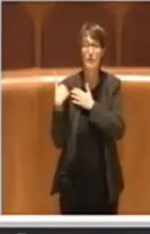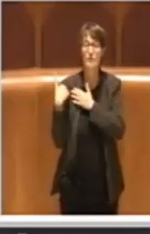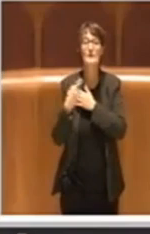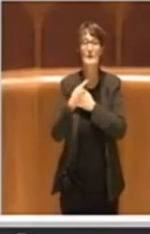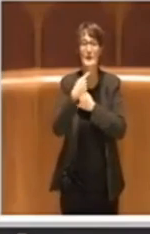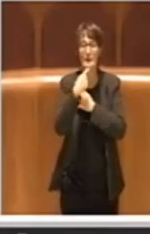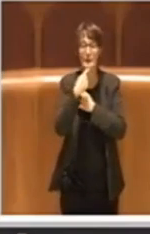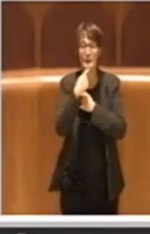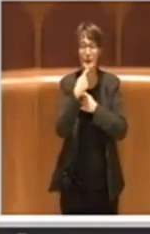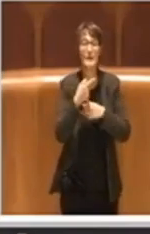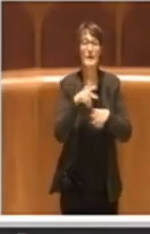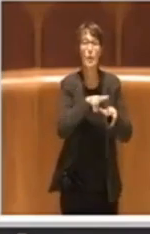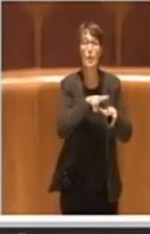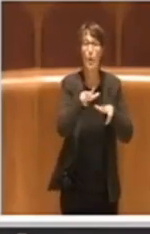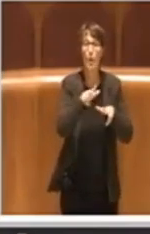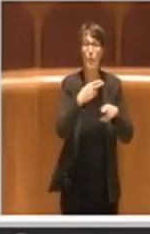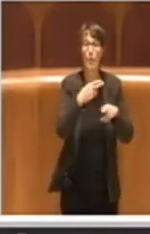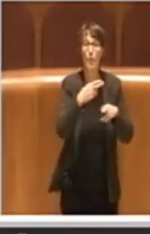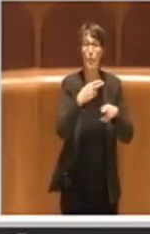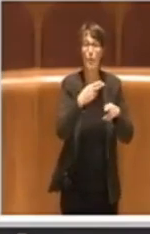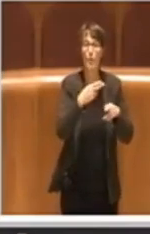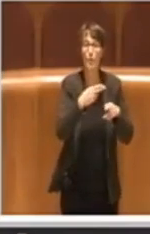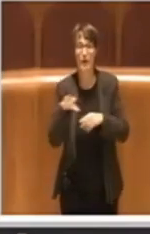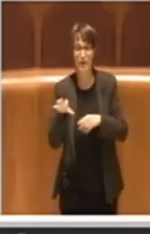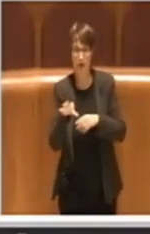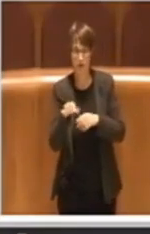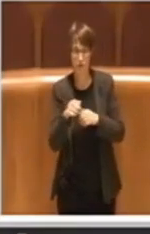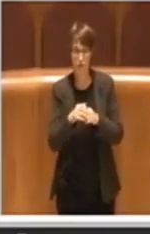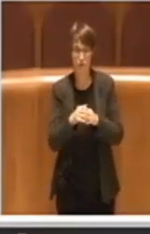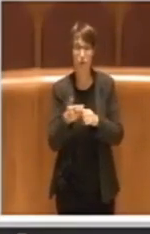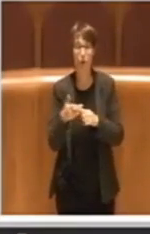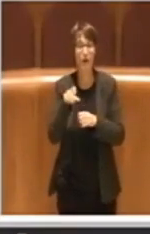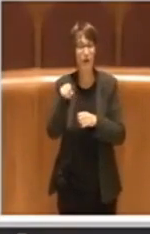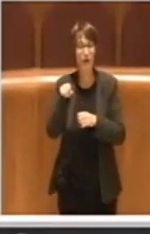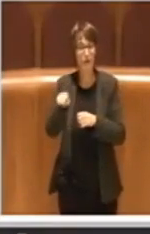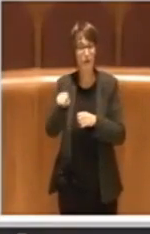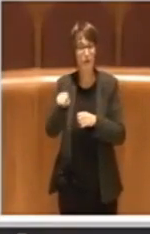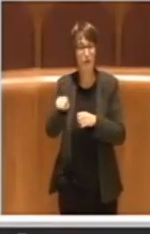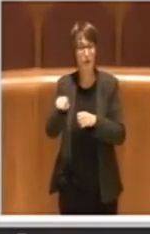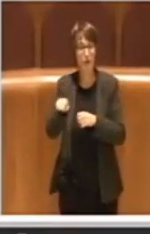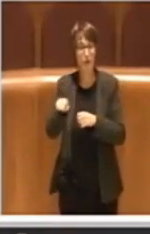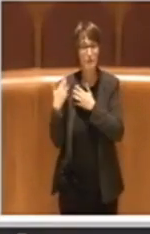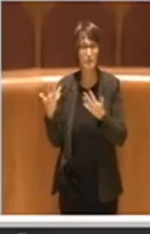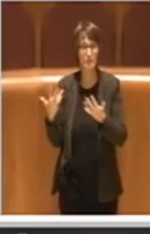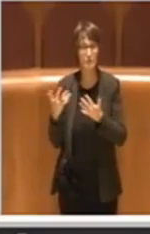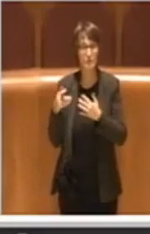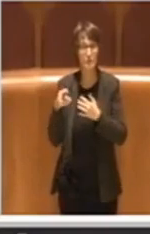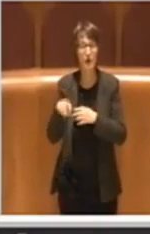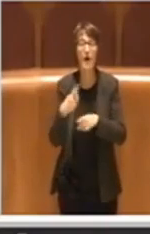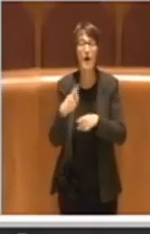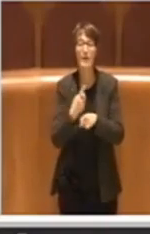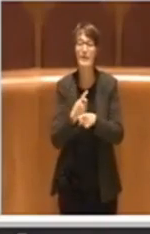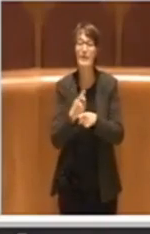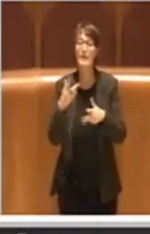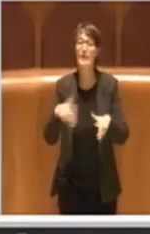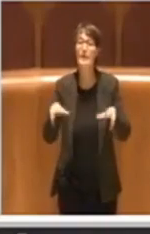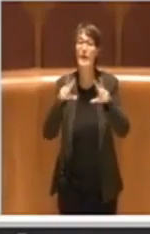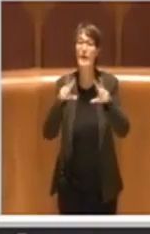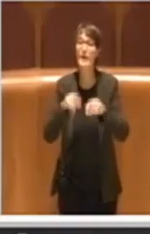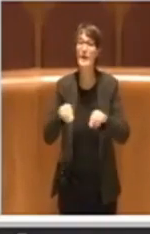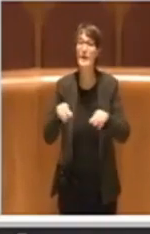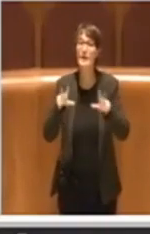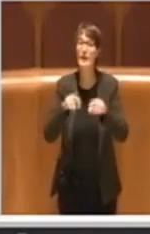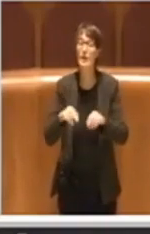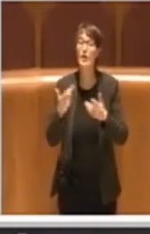in particolare si auto indicato come come compito l'incentivazione al rinnovo dei mezzi pubblici e privati con veicoli